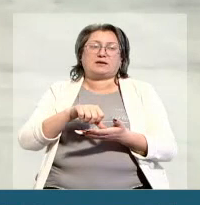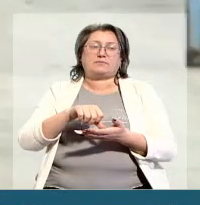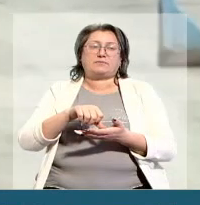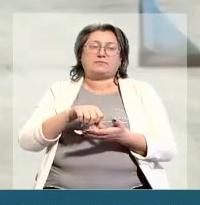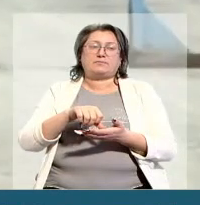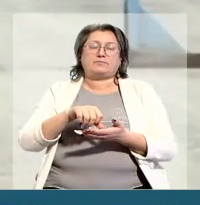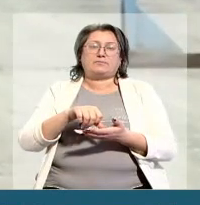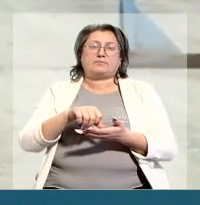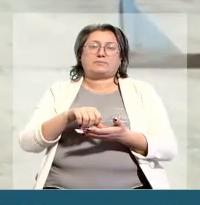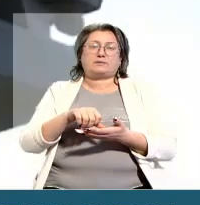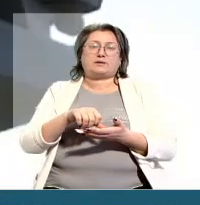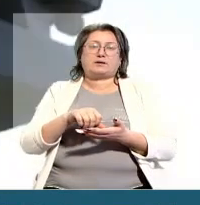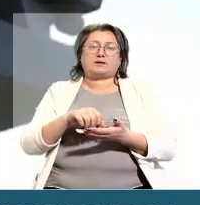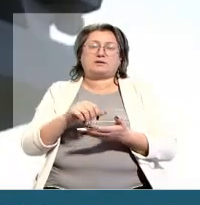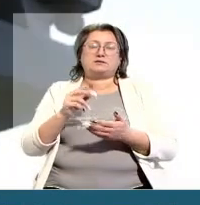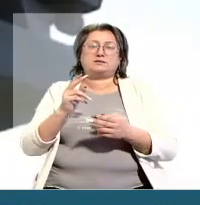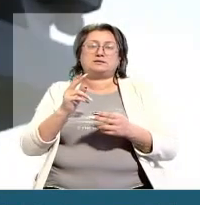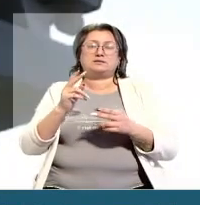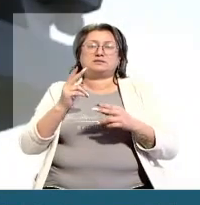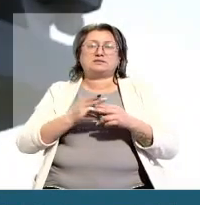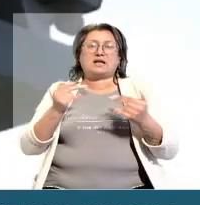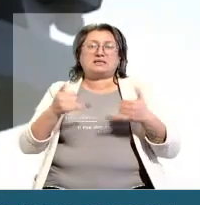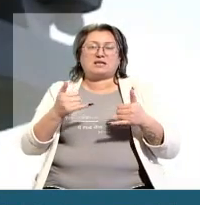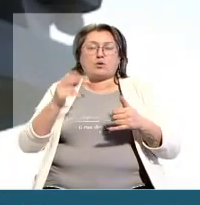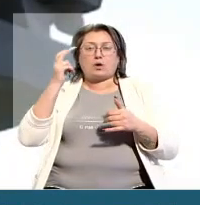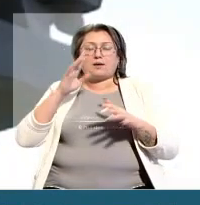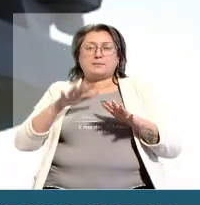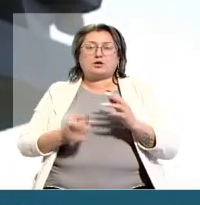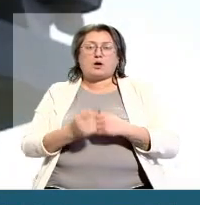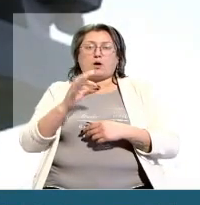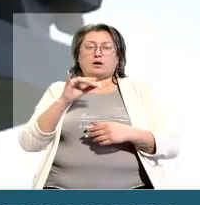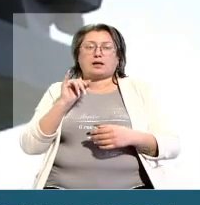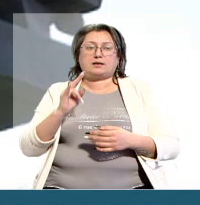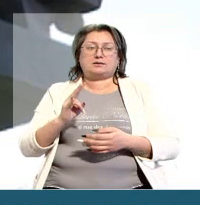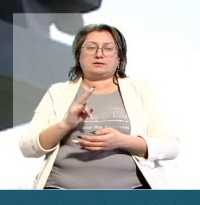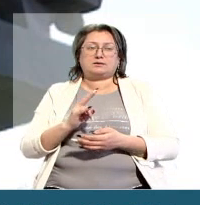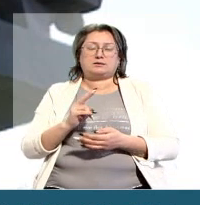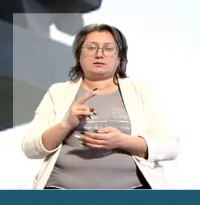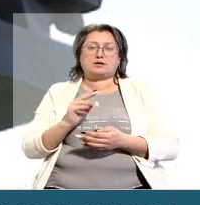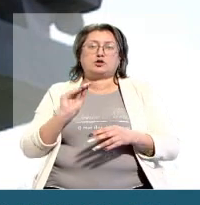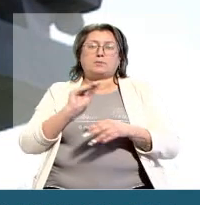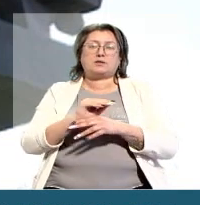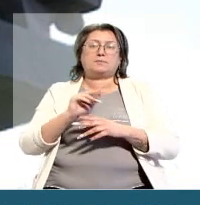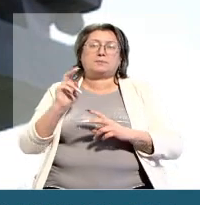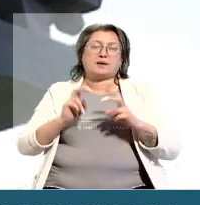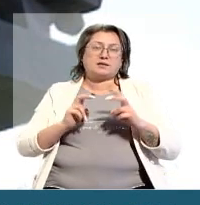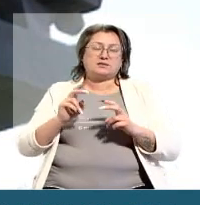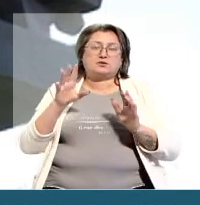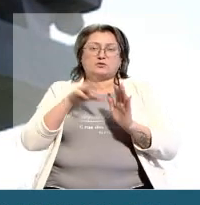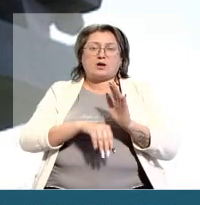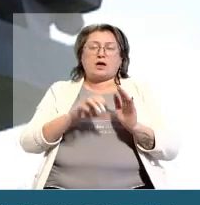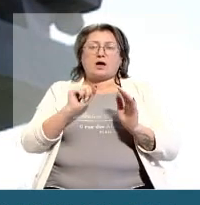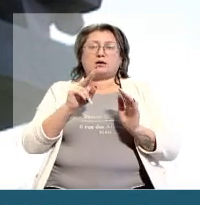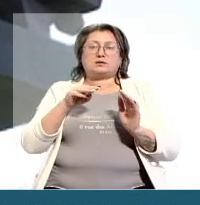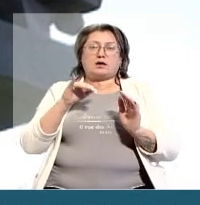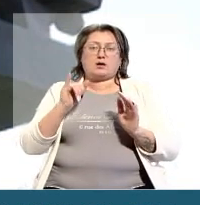кәсіпорындар, соның ішінде Ақтау құбыр зауыты және тәуелсіз мемлекеттер достастығы елдеріндегі өкілдерінің құқықтары бар. Сонымен қатар